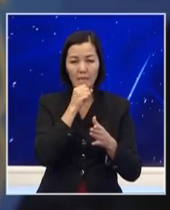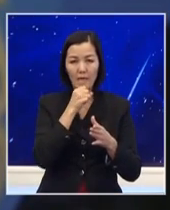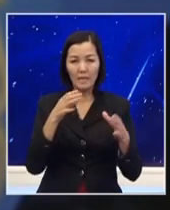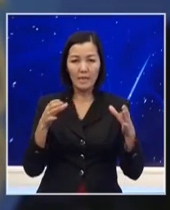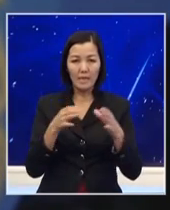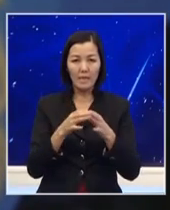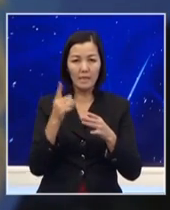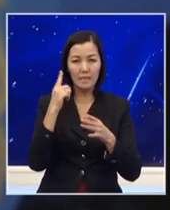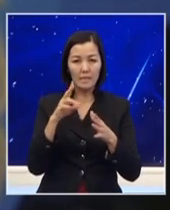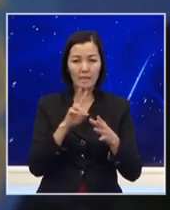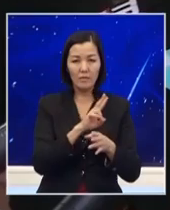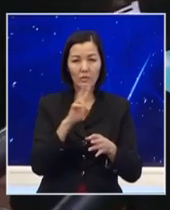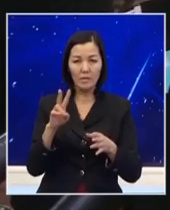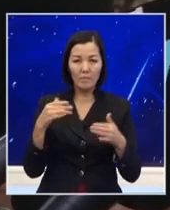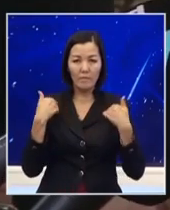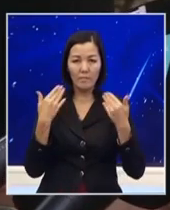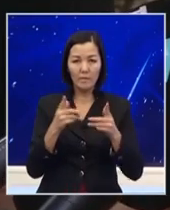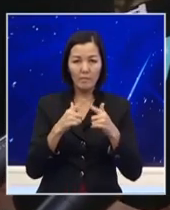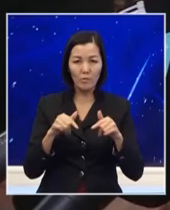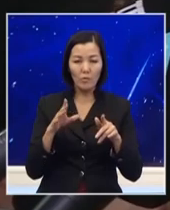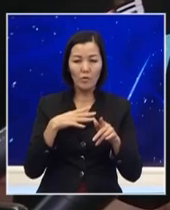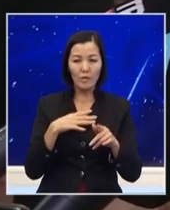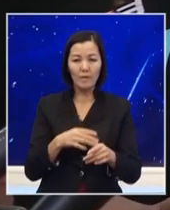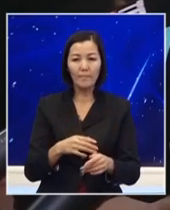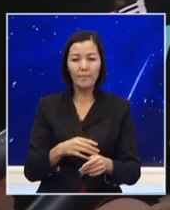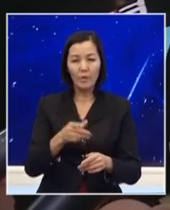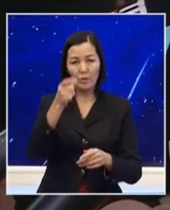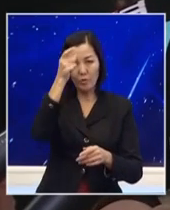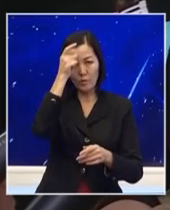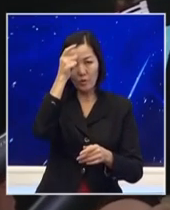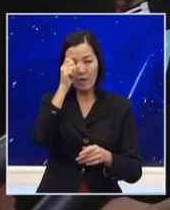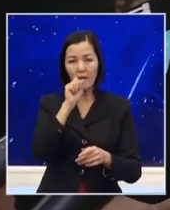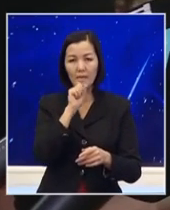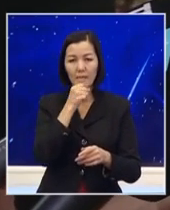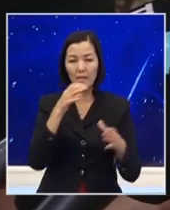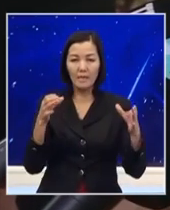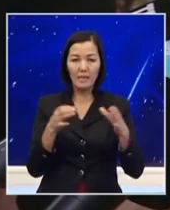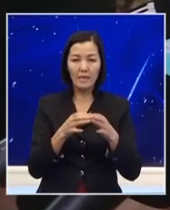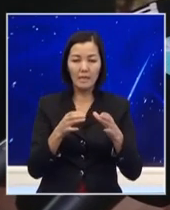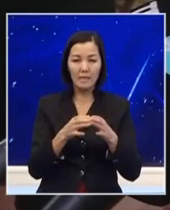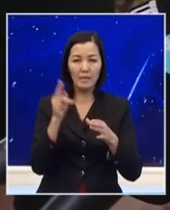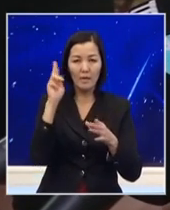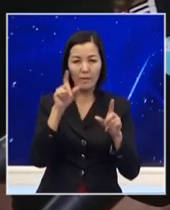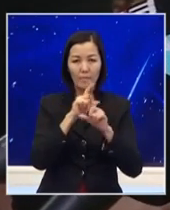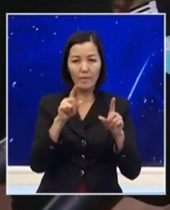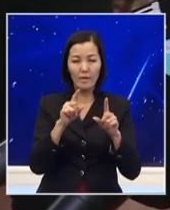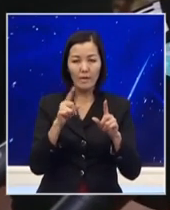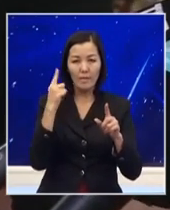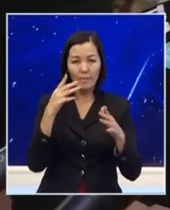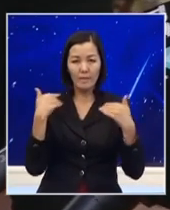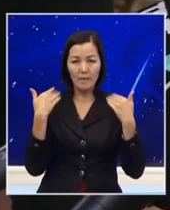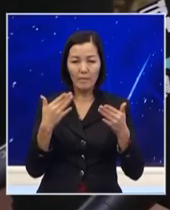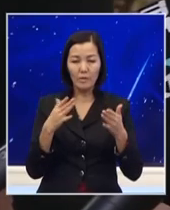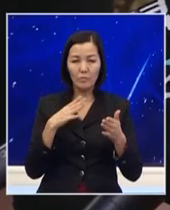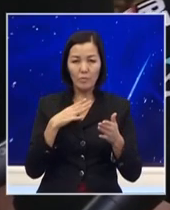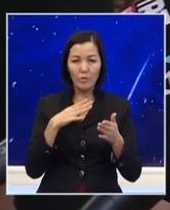Назарбаев бастамасымен құрылды. Түркі ақсақалдар кеңесі және осы халықаралық түркі академиясының құрылуына бастамашы болды. Былайша